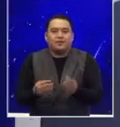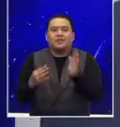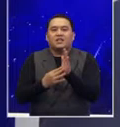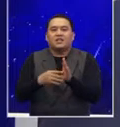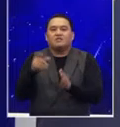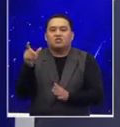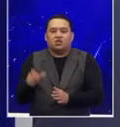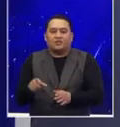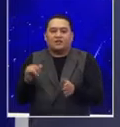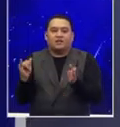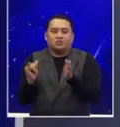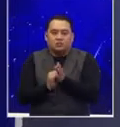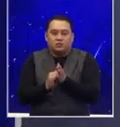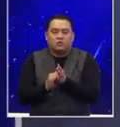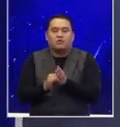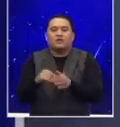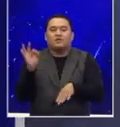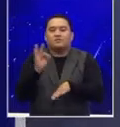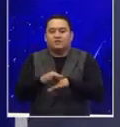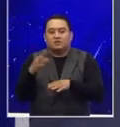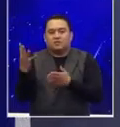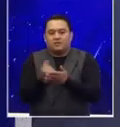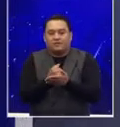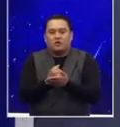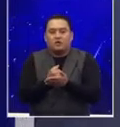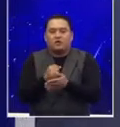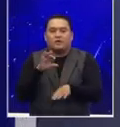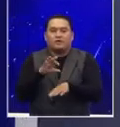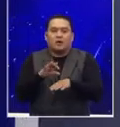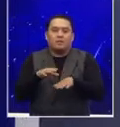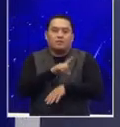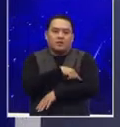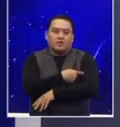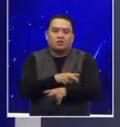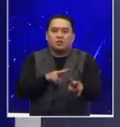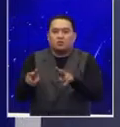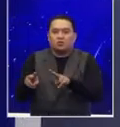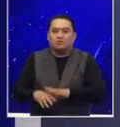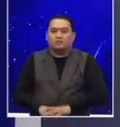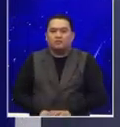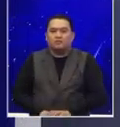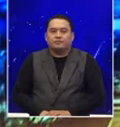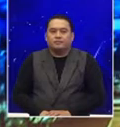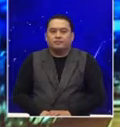человек зарегистрировано. Они все находятся на медицинском наблюдении.